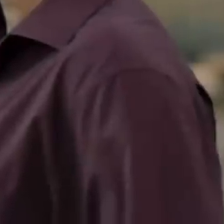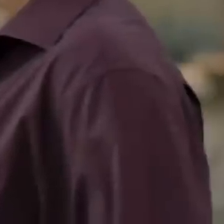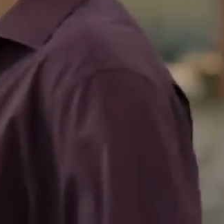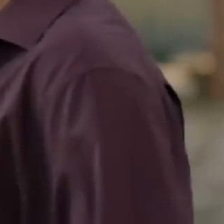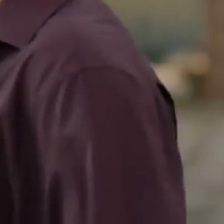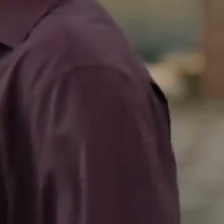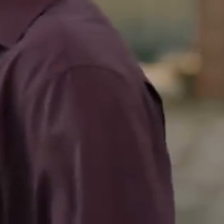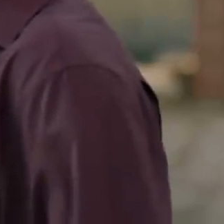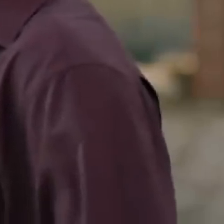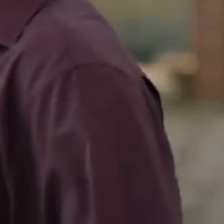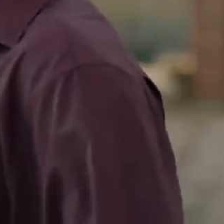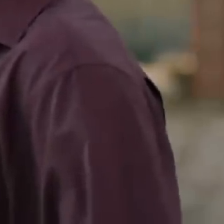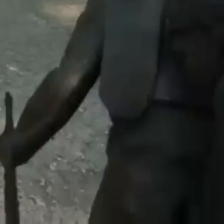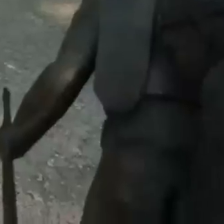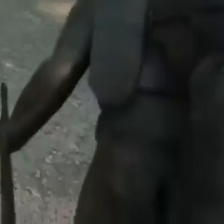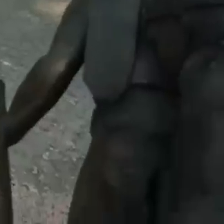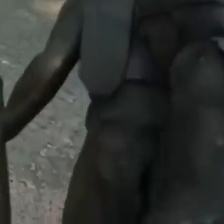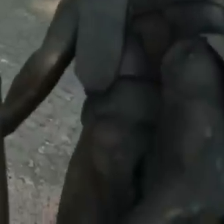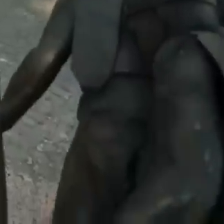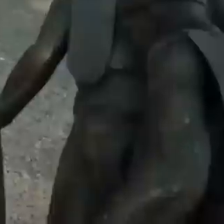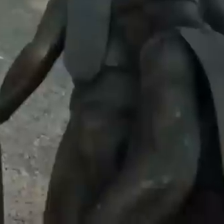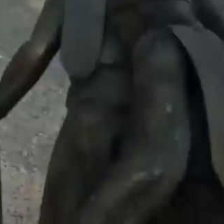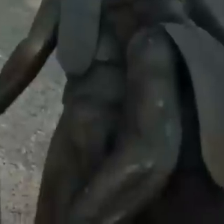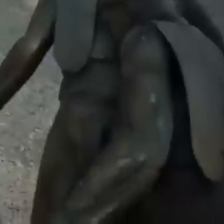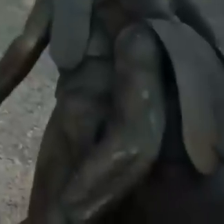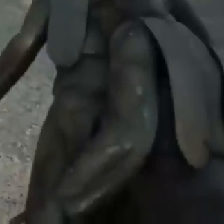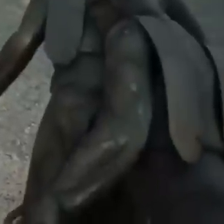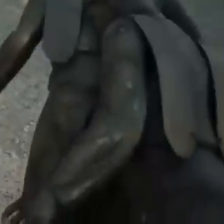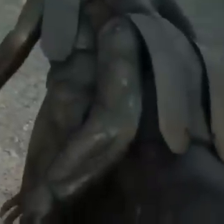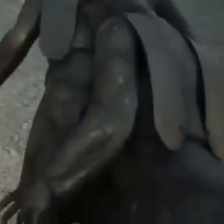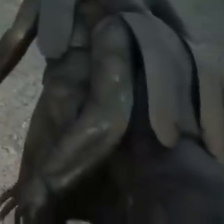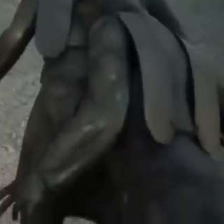Sabahattin düşünceli çenesini sıvazladı. Heykelin önüne geçmiş inceliyor.